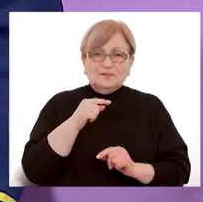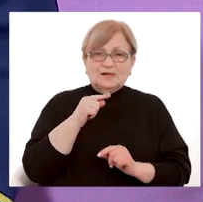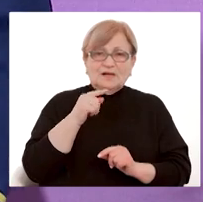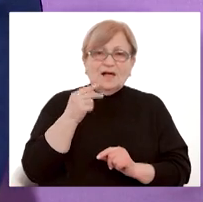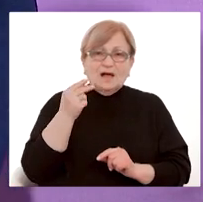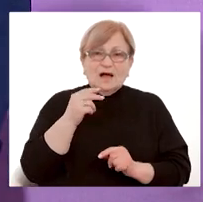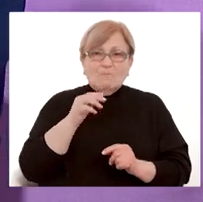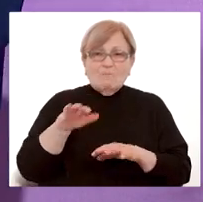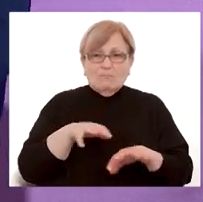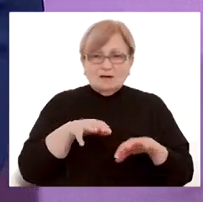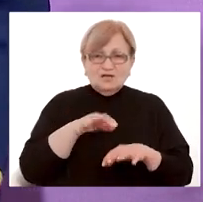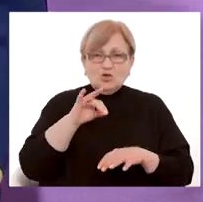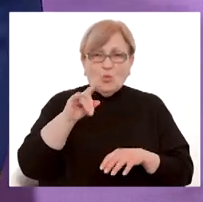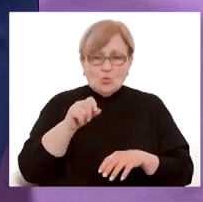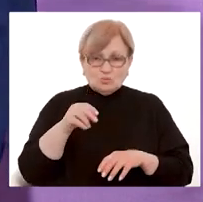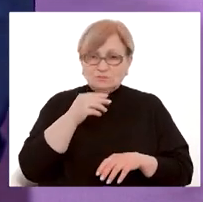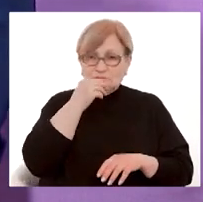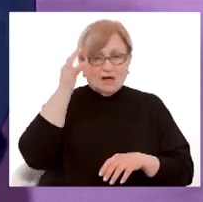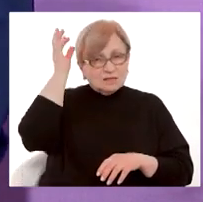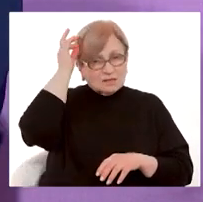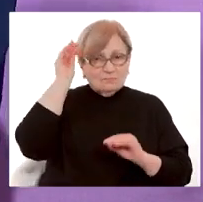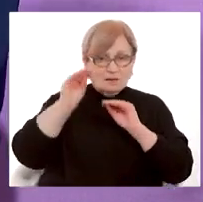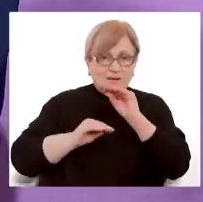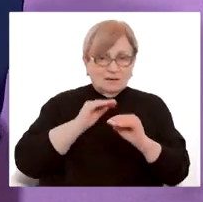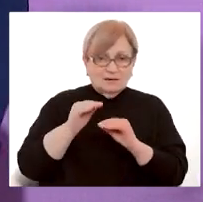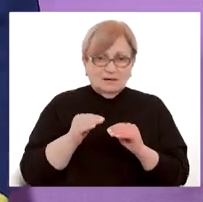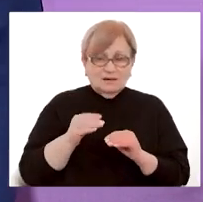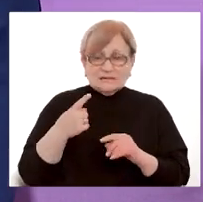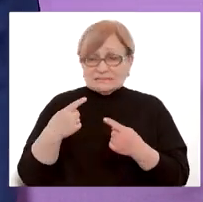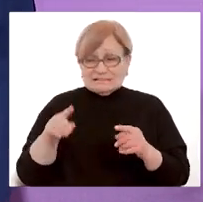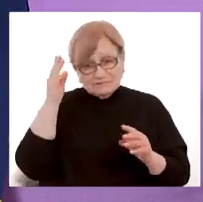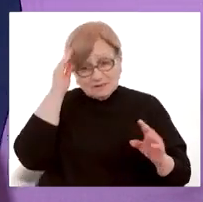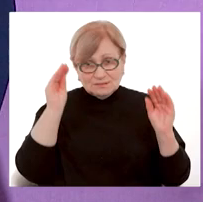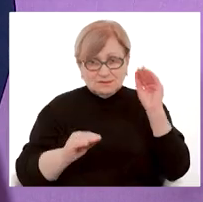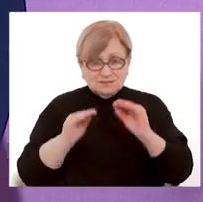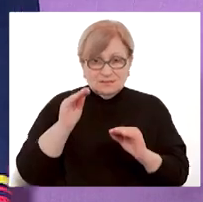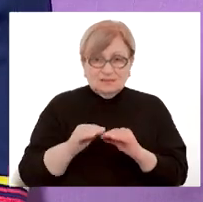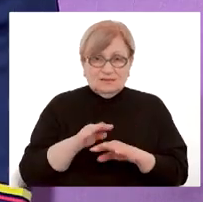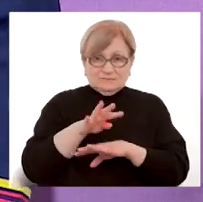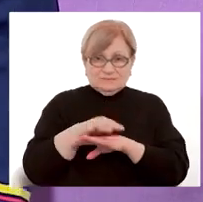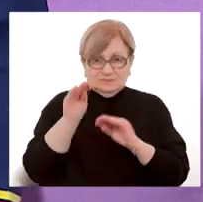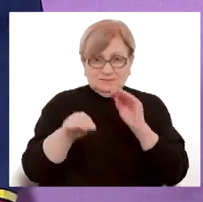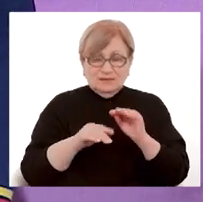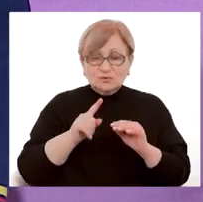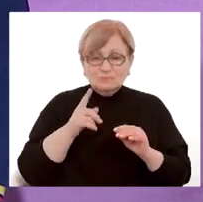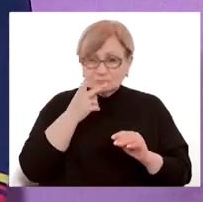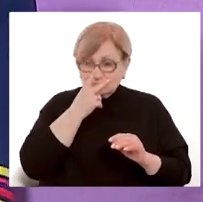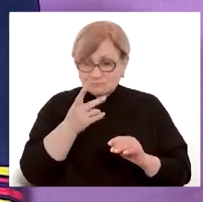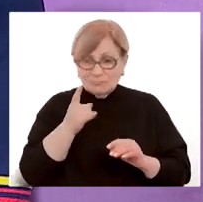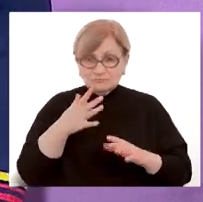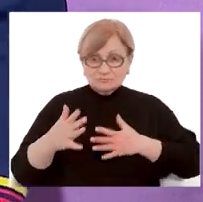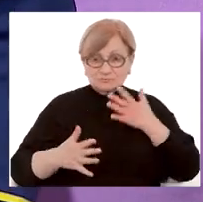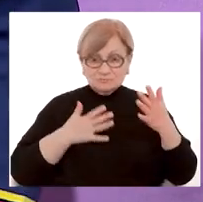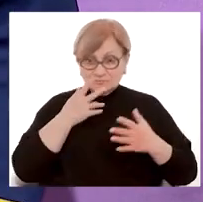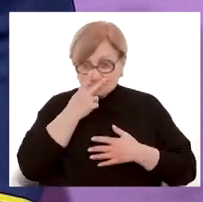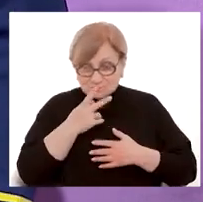იოგურტით მოვხატოთ პირი, თმა შეიძლება იყოს რაღაცა, არ ვიცი, რომელიმე პროდუქტი შეგვიძლია მოვიფიქროთ, რომ რაღაცა ესეთ სახალისო აქტივობა იყოს,